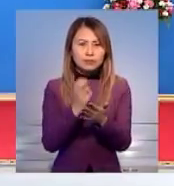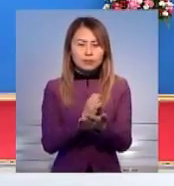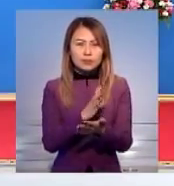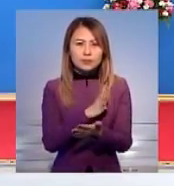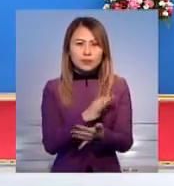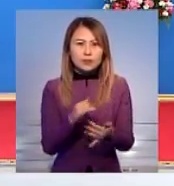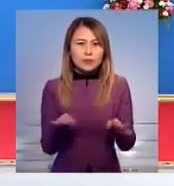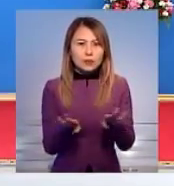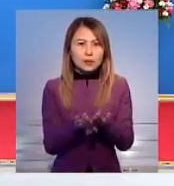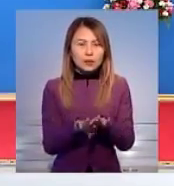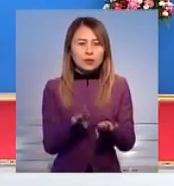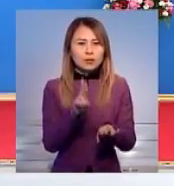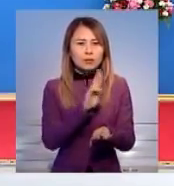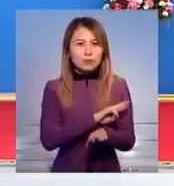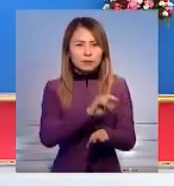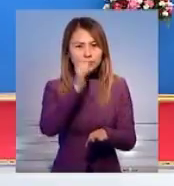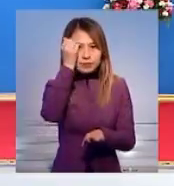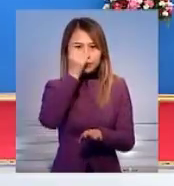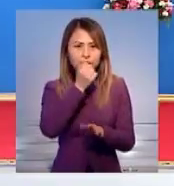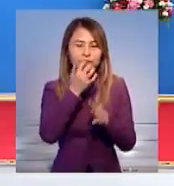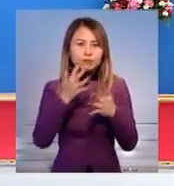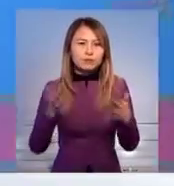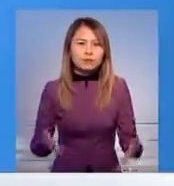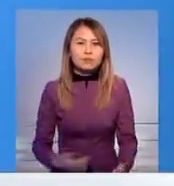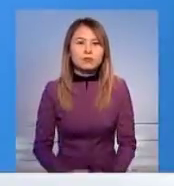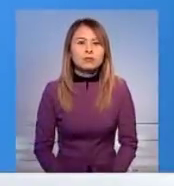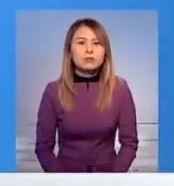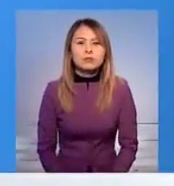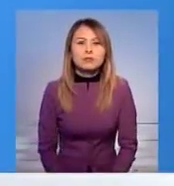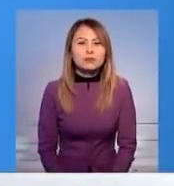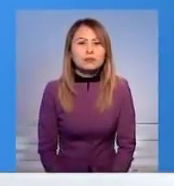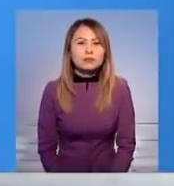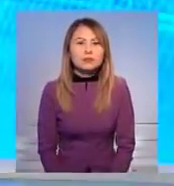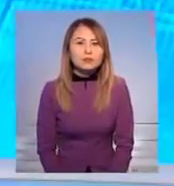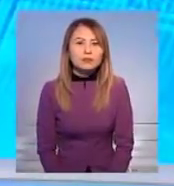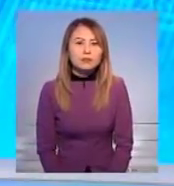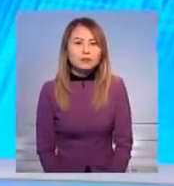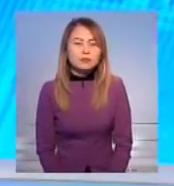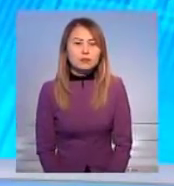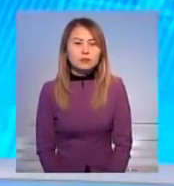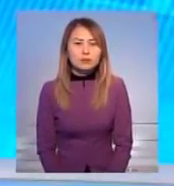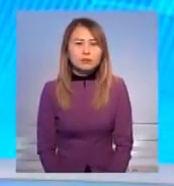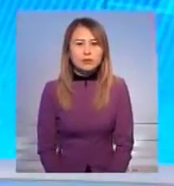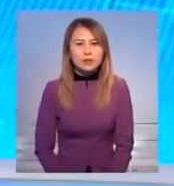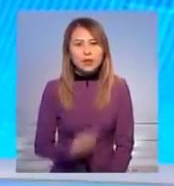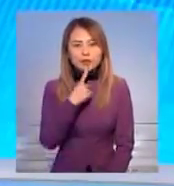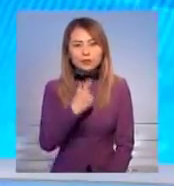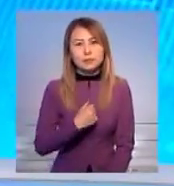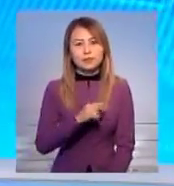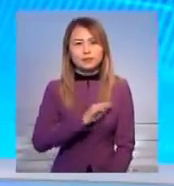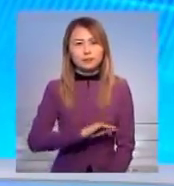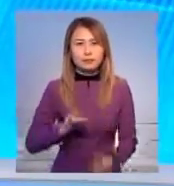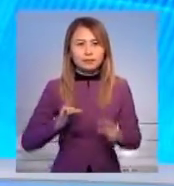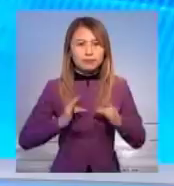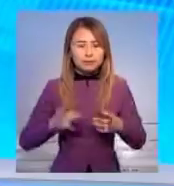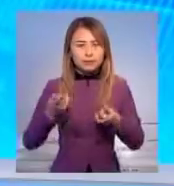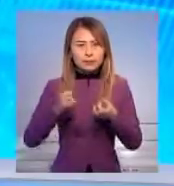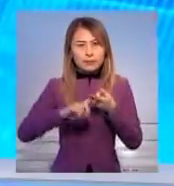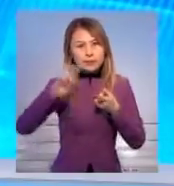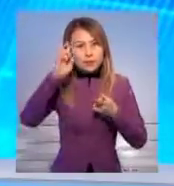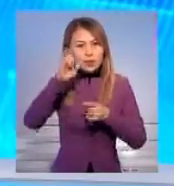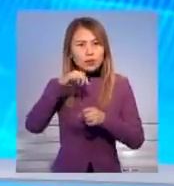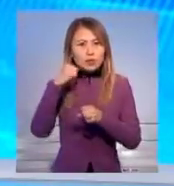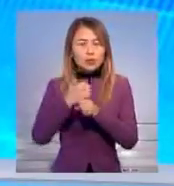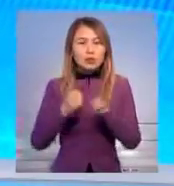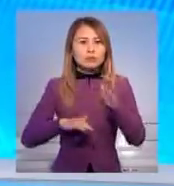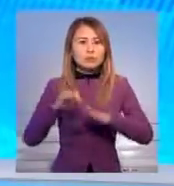Сол жетістіктер үшін сізге алғысымыз шексіз. Әскери қызметкерлер мереке қарсаңында